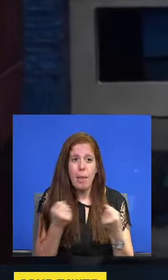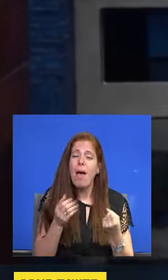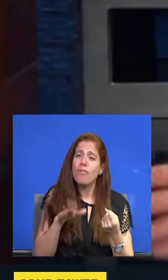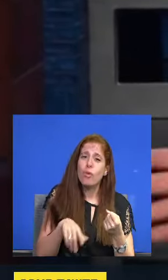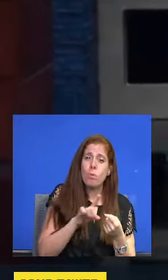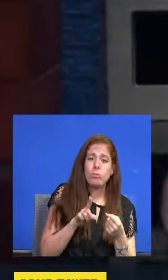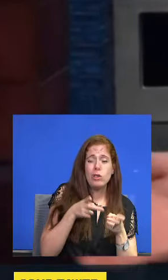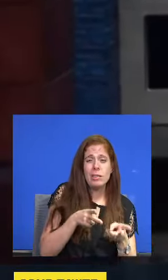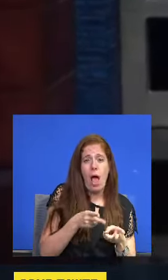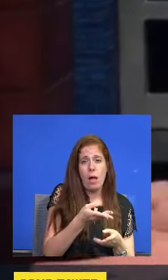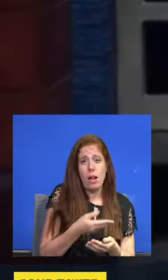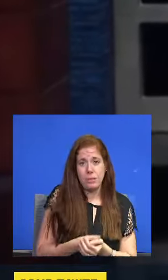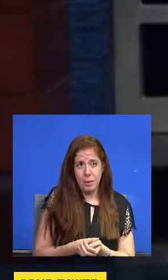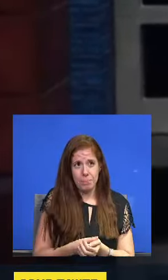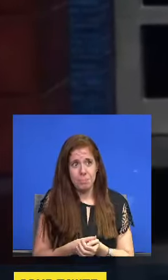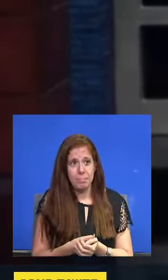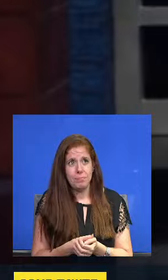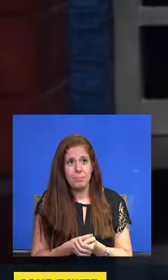הומור.